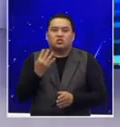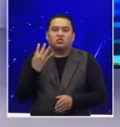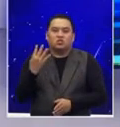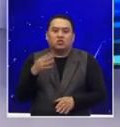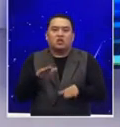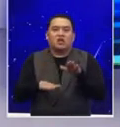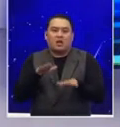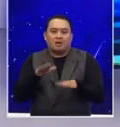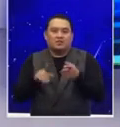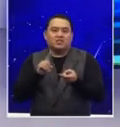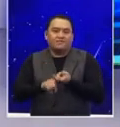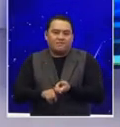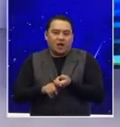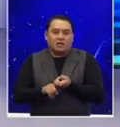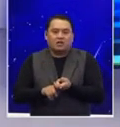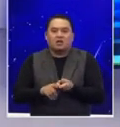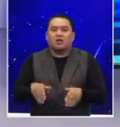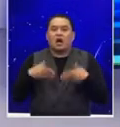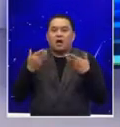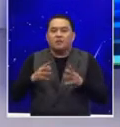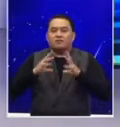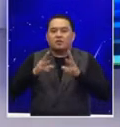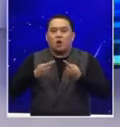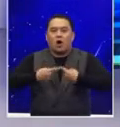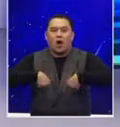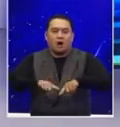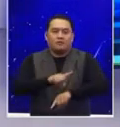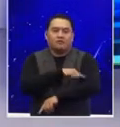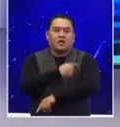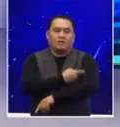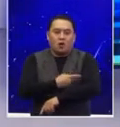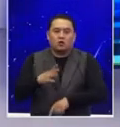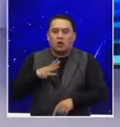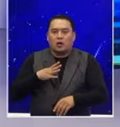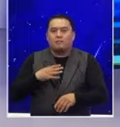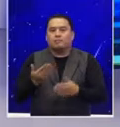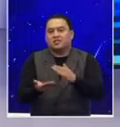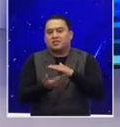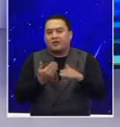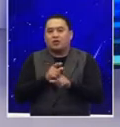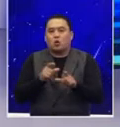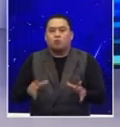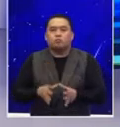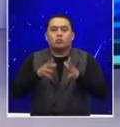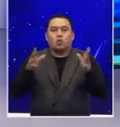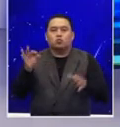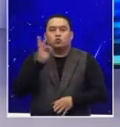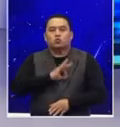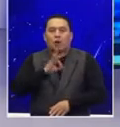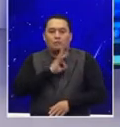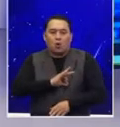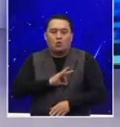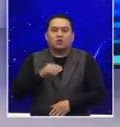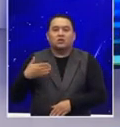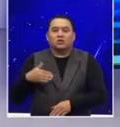4 килограмма. Связано это с рекомендацией Всемирной организации здравоохранения, которая призывает людей больше употреблять богатую